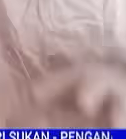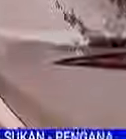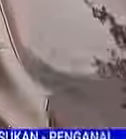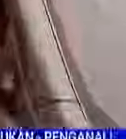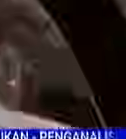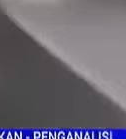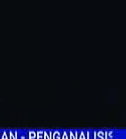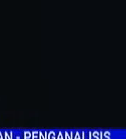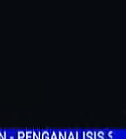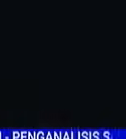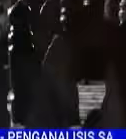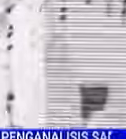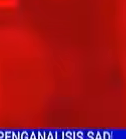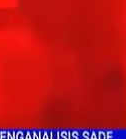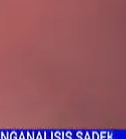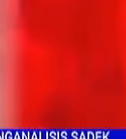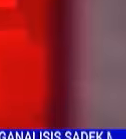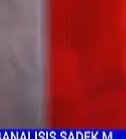Ubuntu